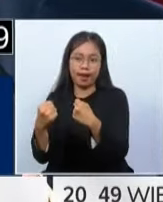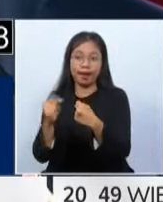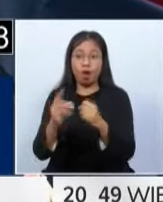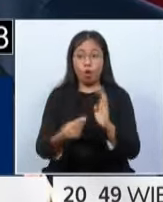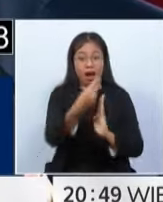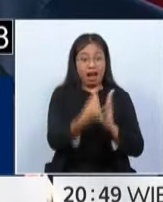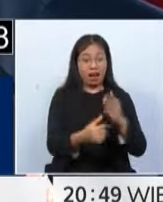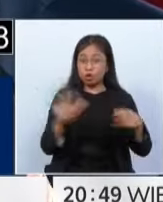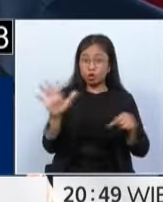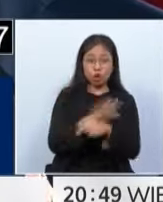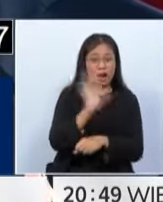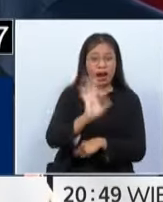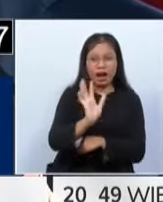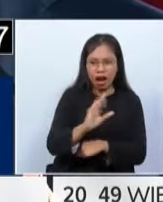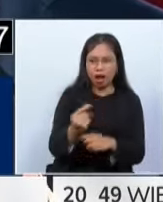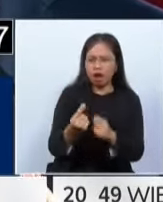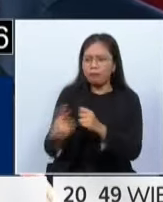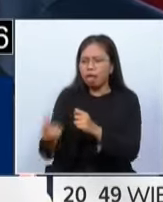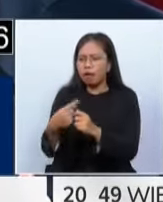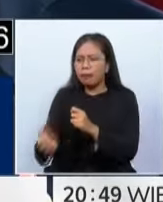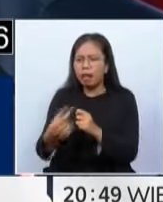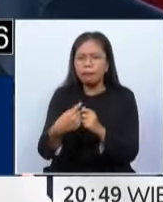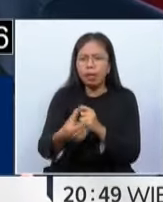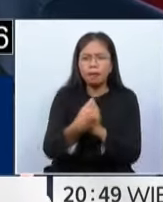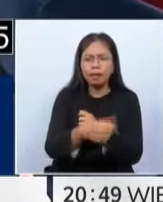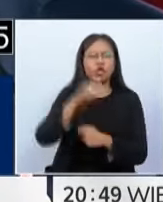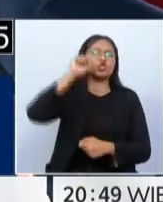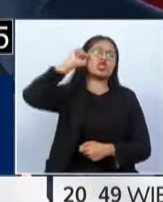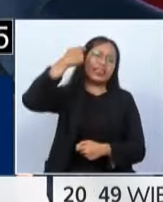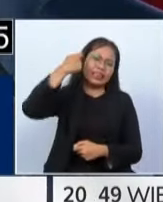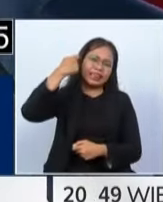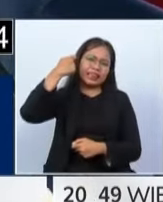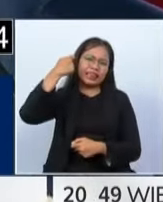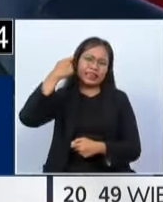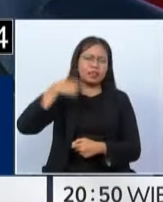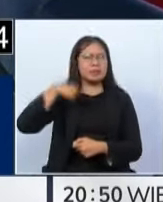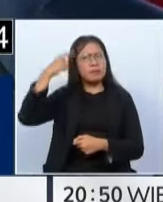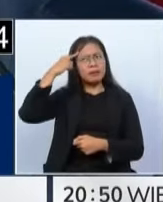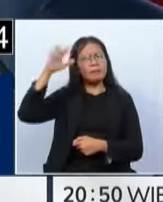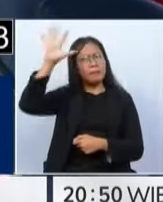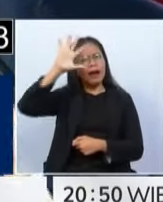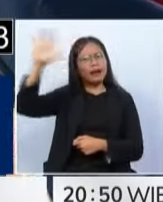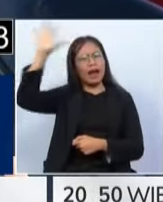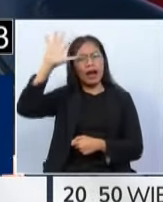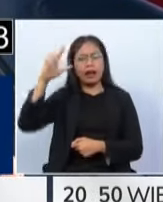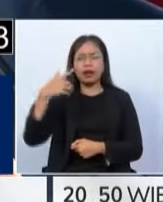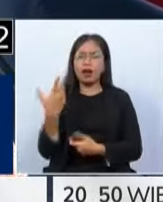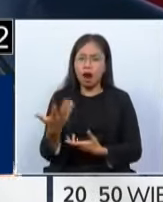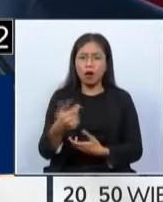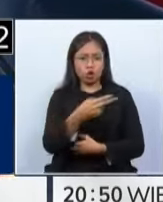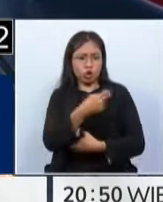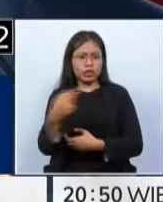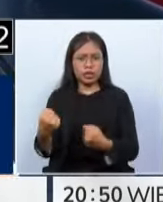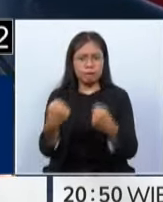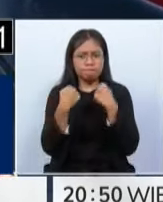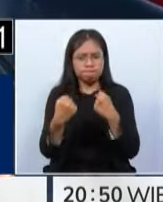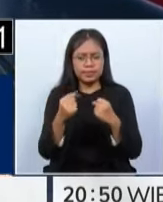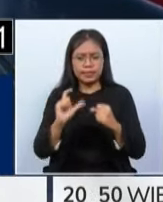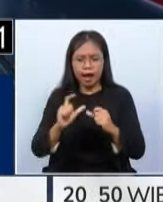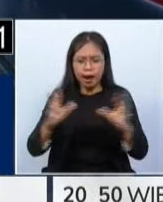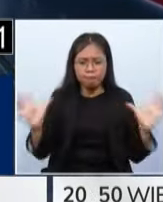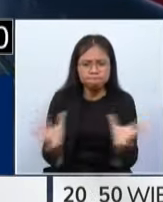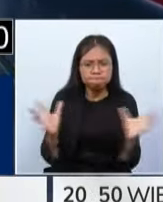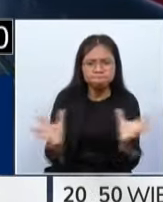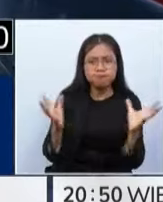kita melakukan pembelanjaan maka kami membayangkan justru menggunakan kekuatan sendiri kalaupun ada dalam